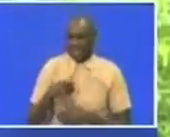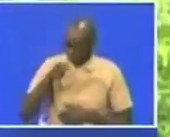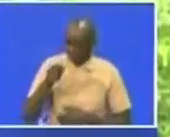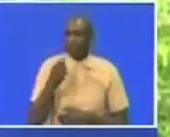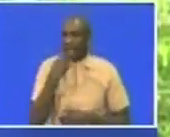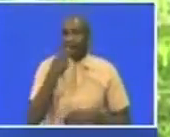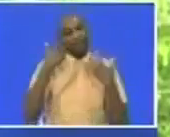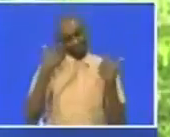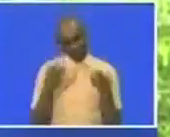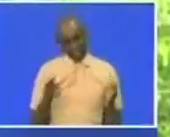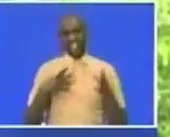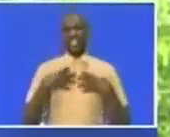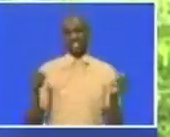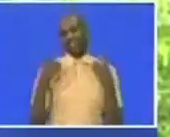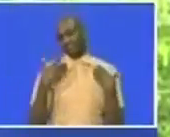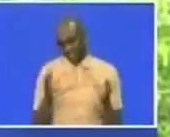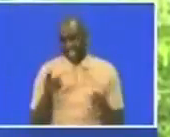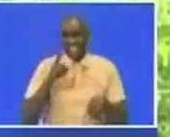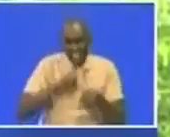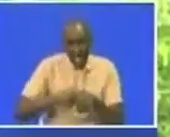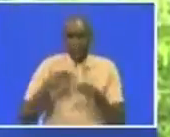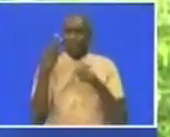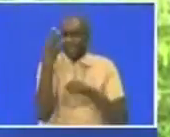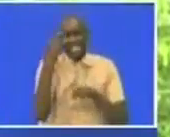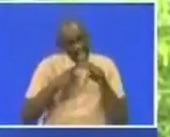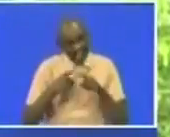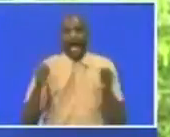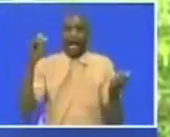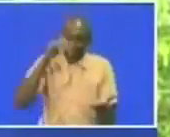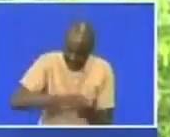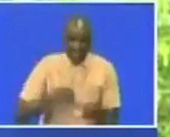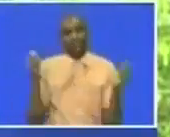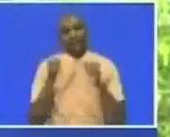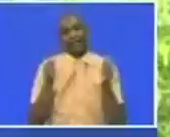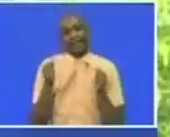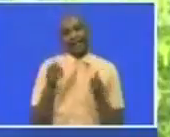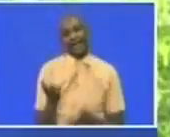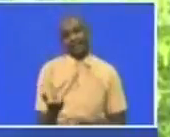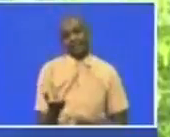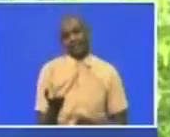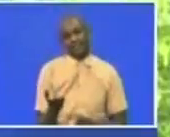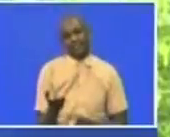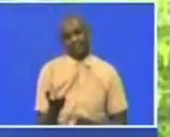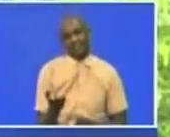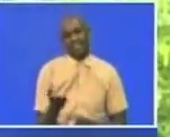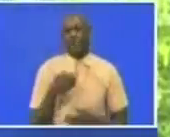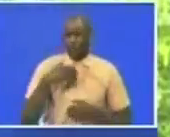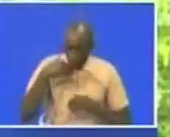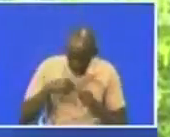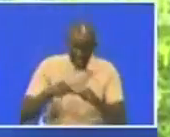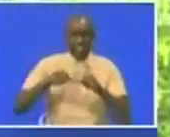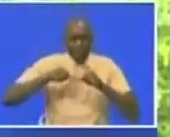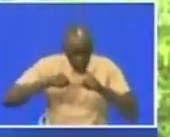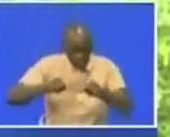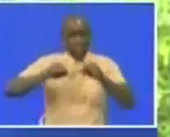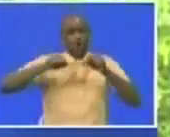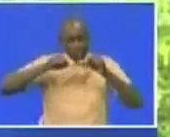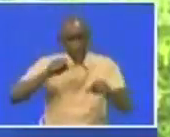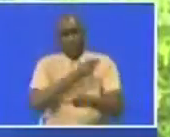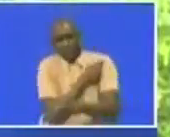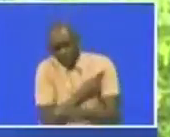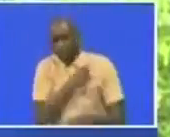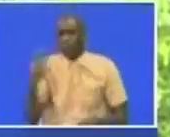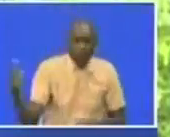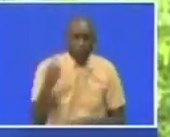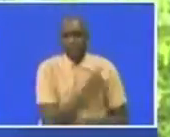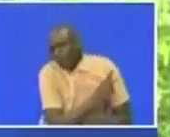Akatibiwa akapona. Akiwa na miezi 3 akashikwa na malaria tena. Sasa ikaendelea tu hivyo, hospitali kwenda